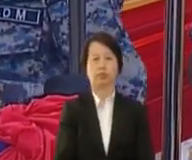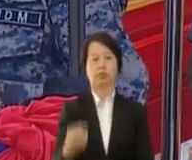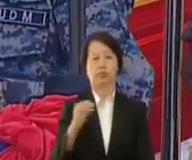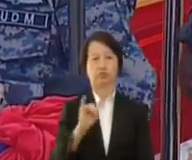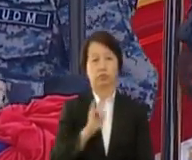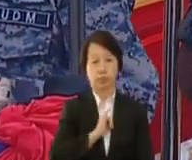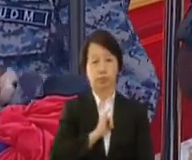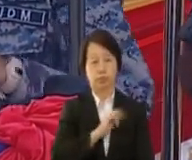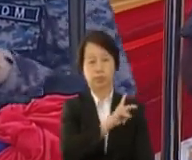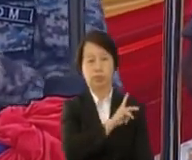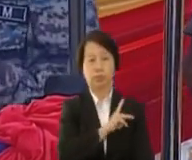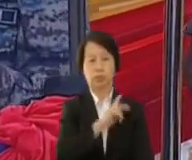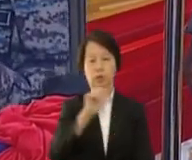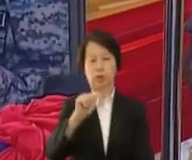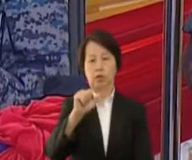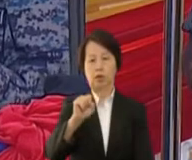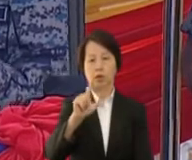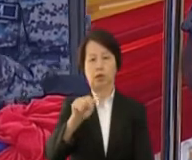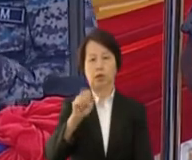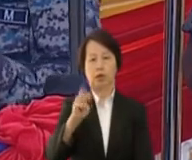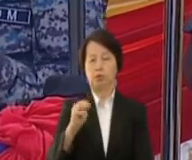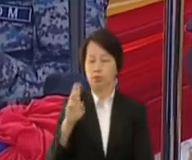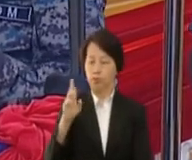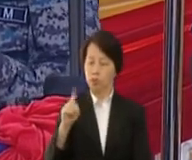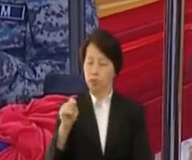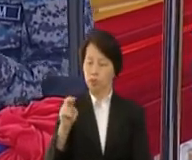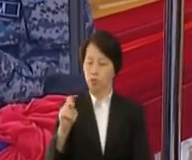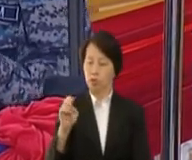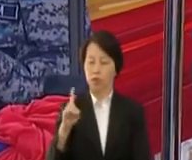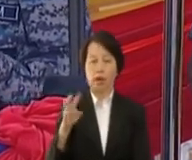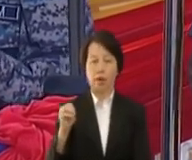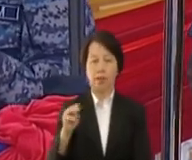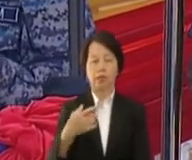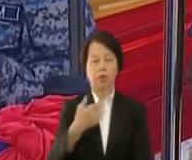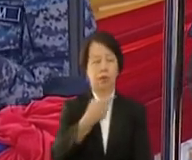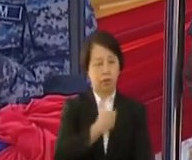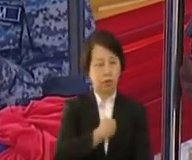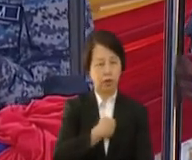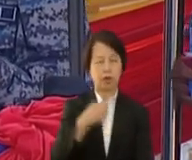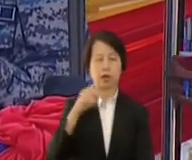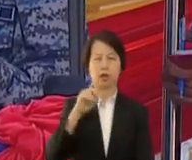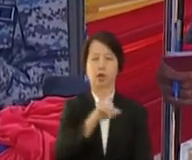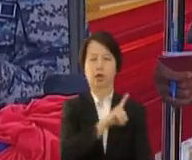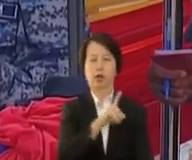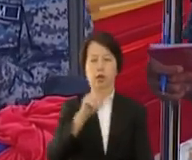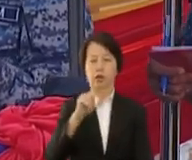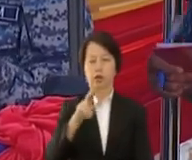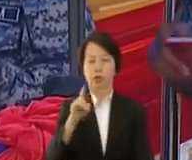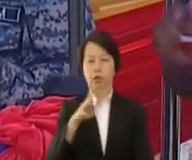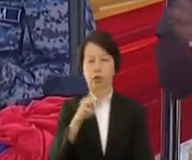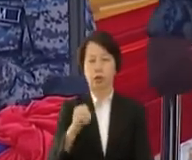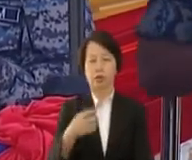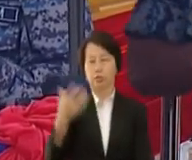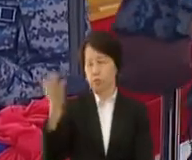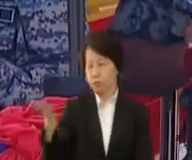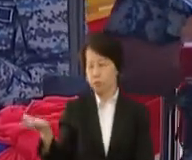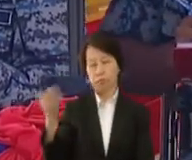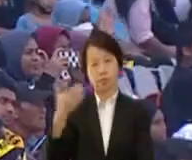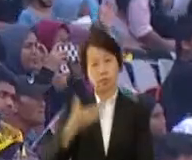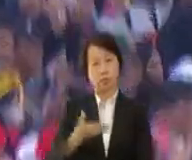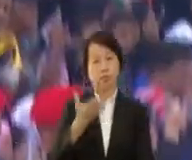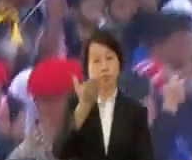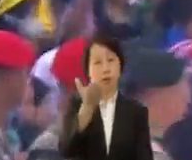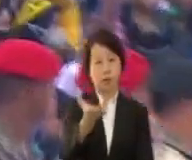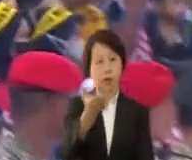Saya, Kapten Aslam TUDM. Dan saya, Lieutenant Nur Syahira TUDM, merupakan komentator